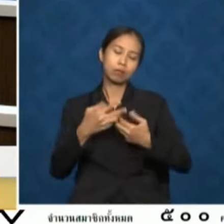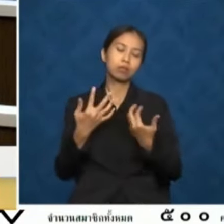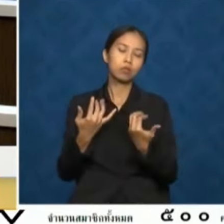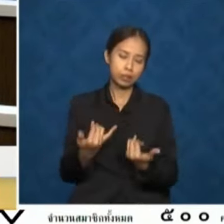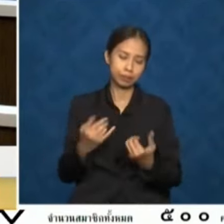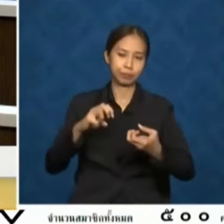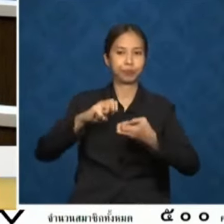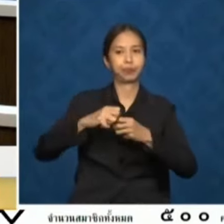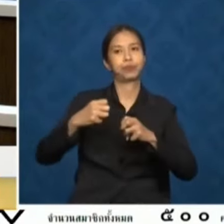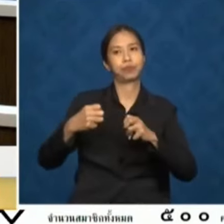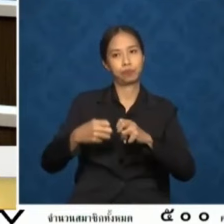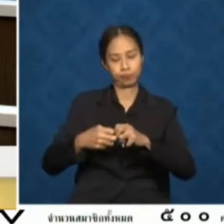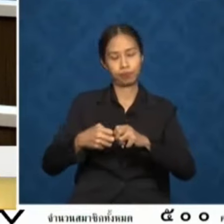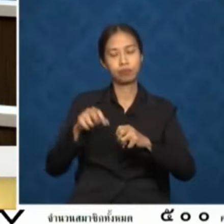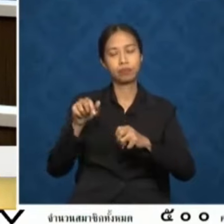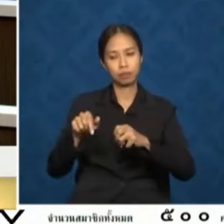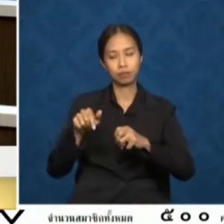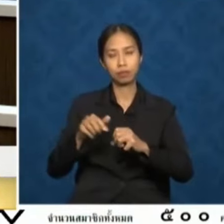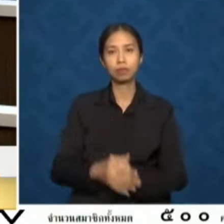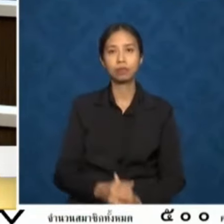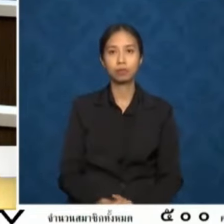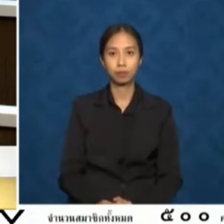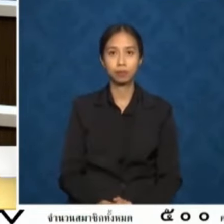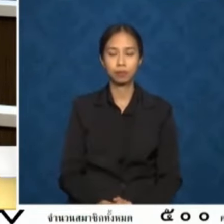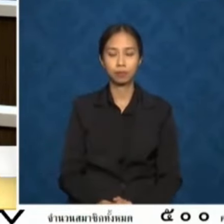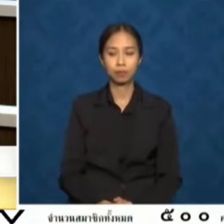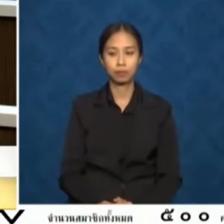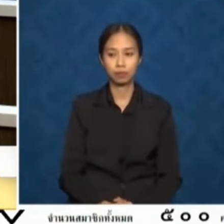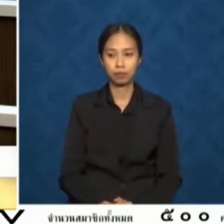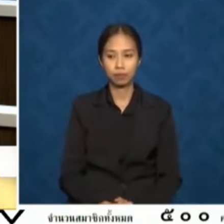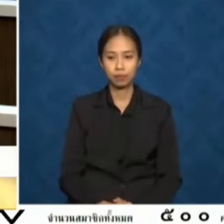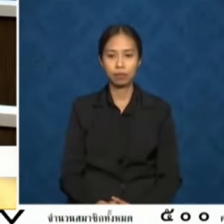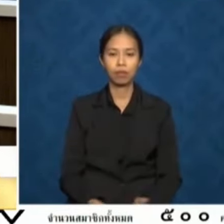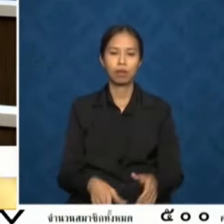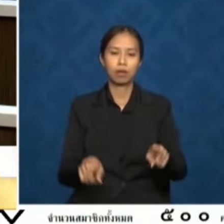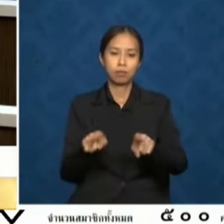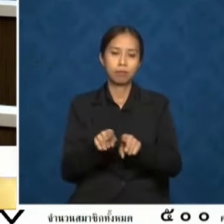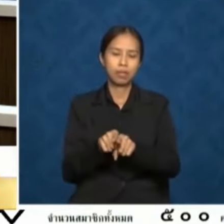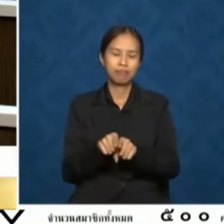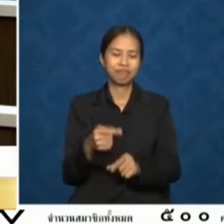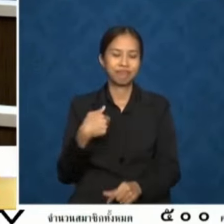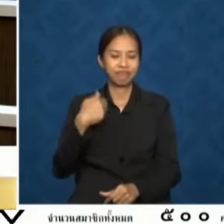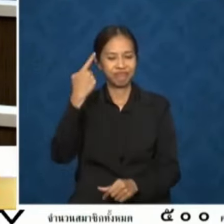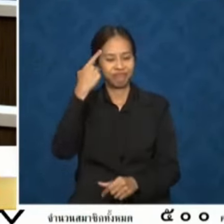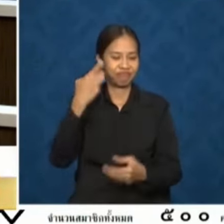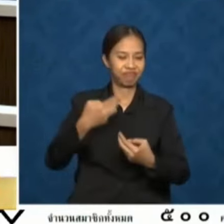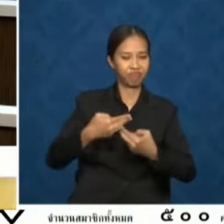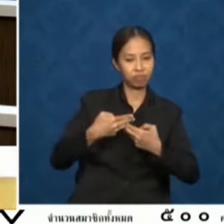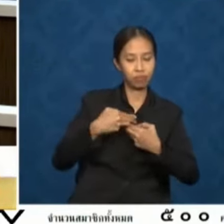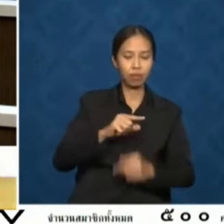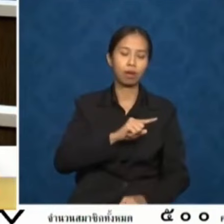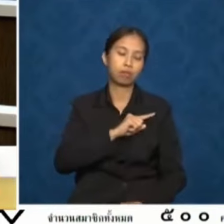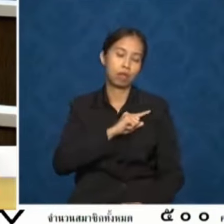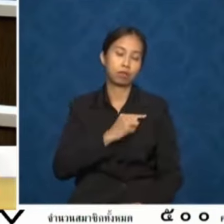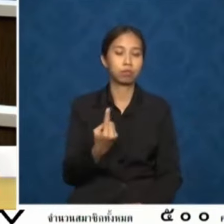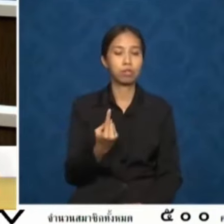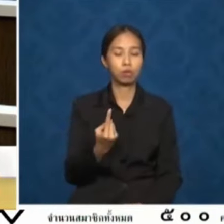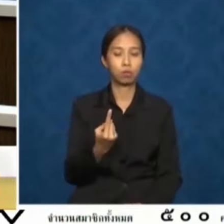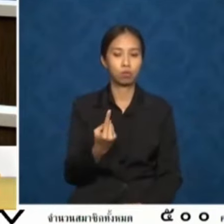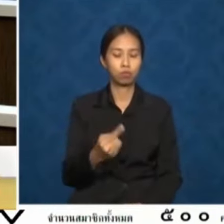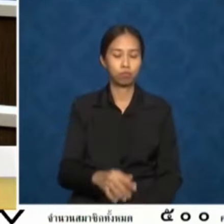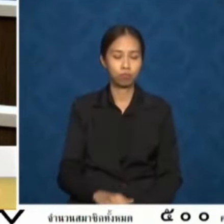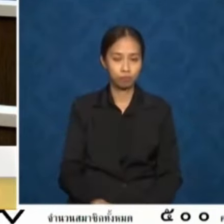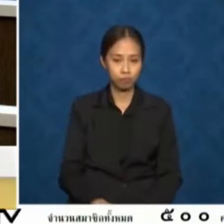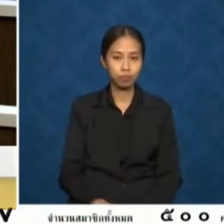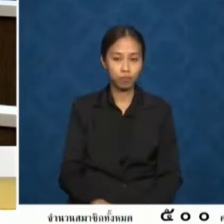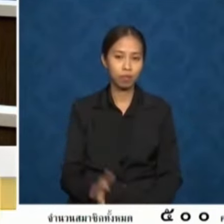ใหญ่เพราะนั้นเรื่องง่ายๆว่าเห็นแก่ตัวมีเบื้องหลังสำคัญ